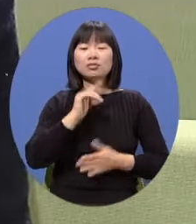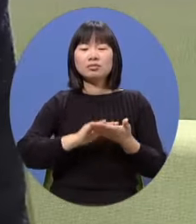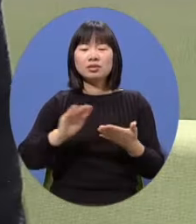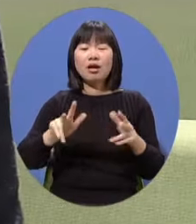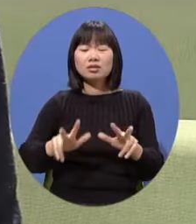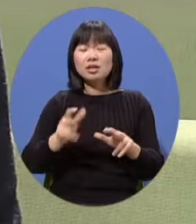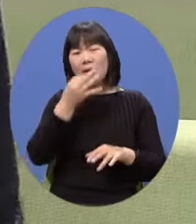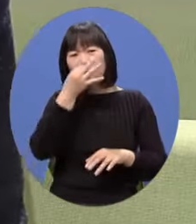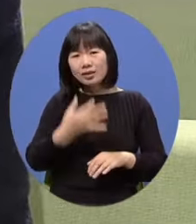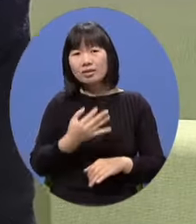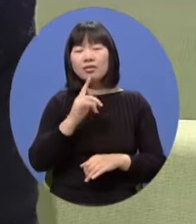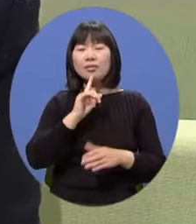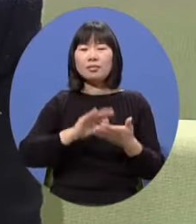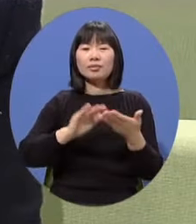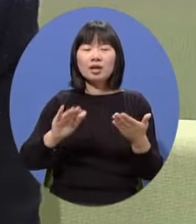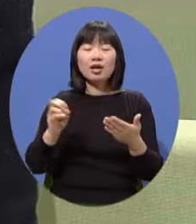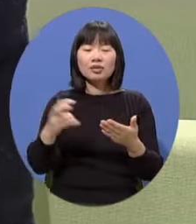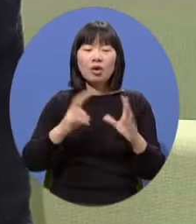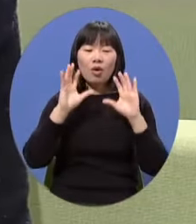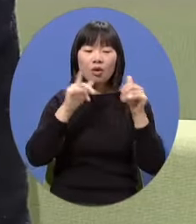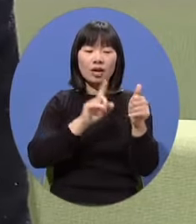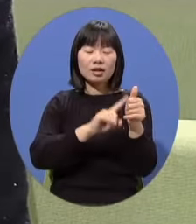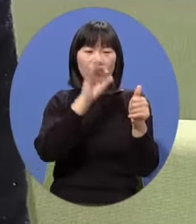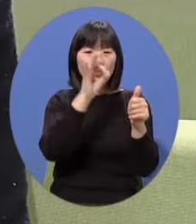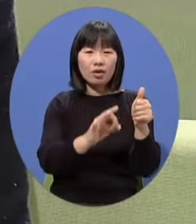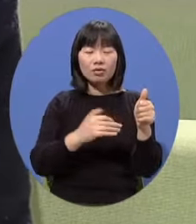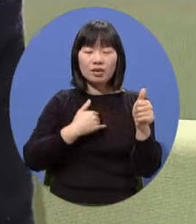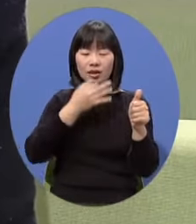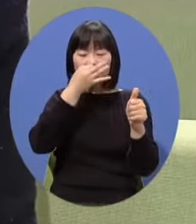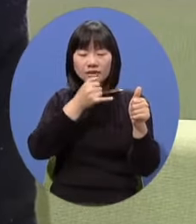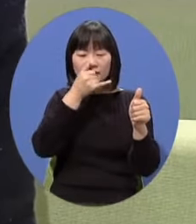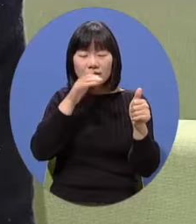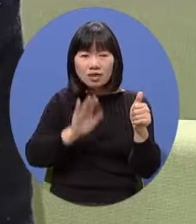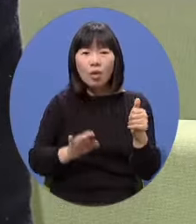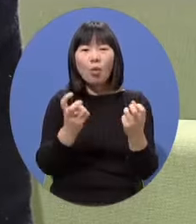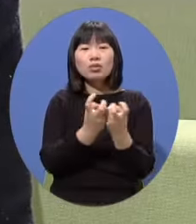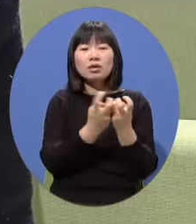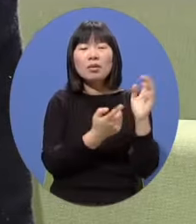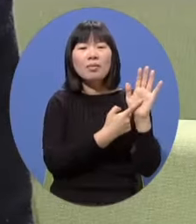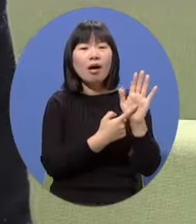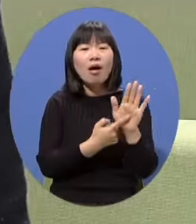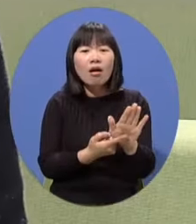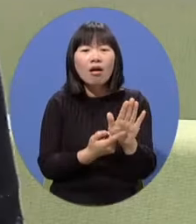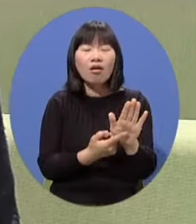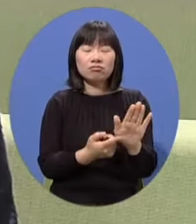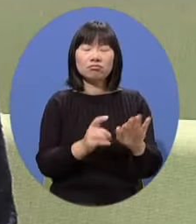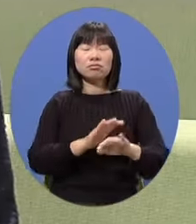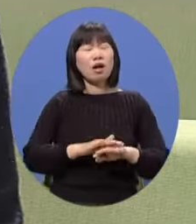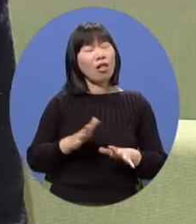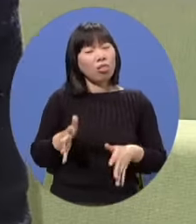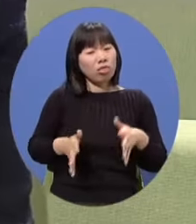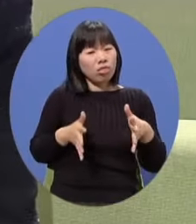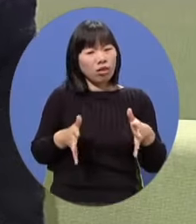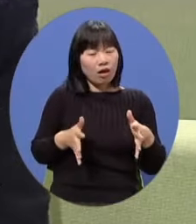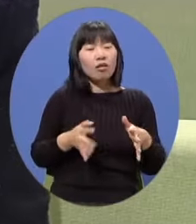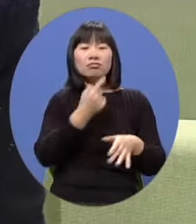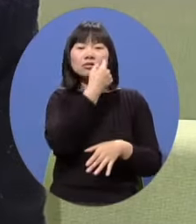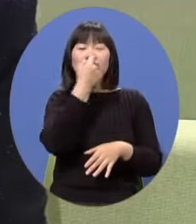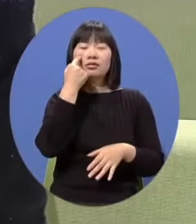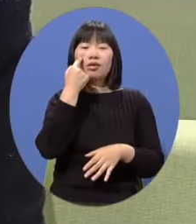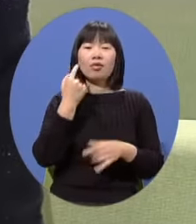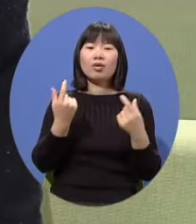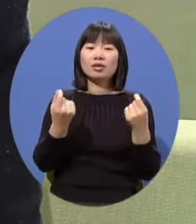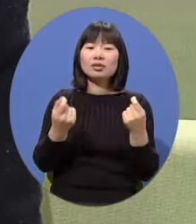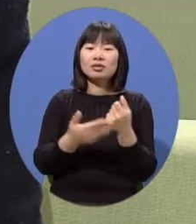지금 좀 힘들어요. 또 어린아이들 같은 경우는 나는 힘든데 이거를 어떻게 표현해야 될지 모르겠어요. 네. 라는 신호예요.